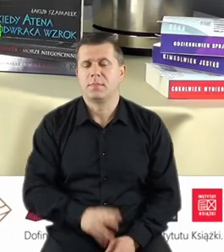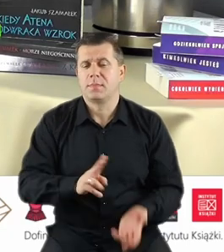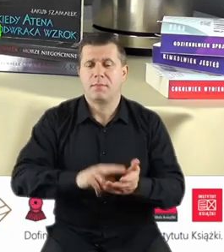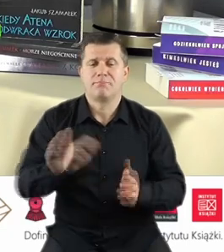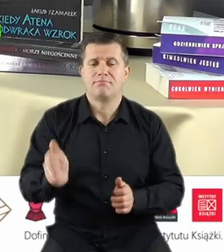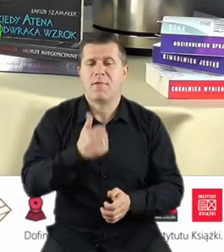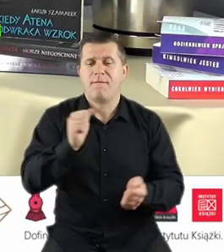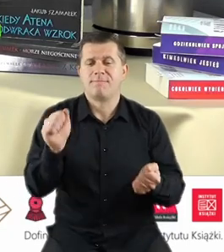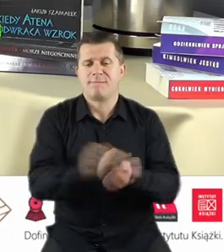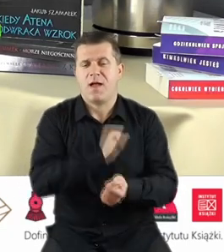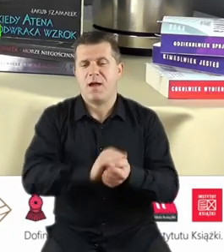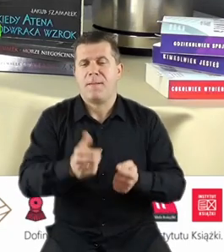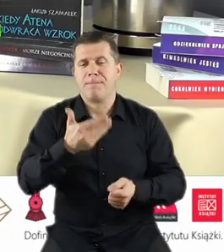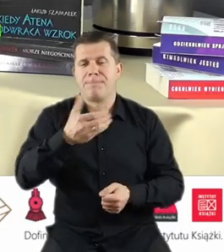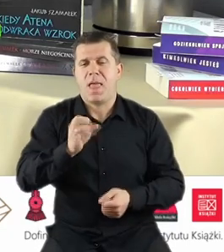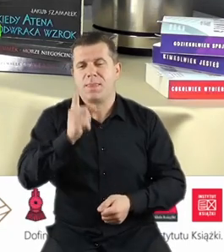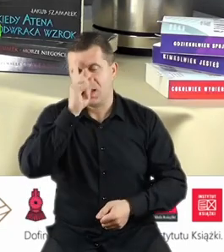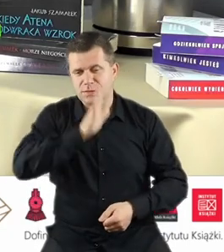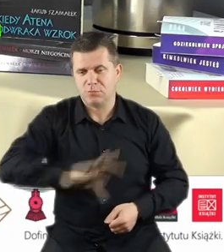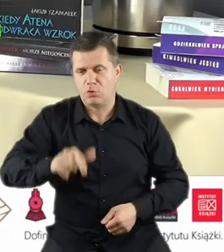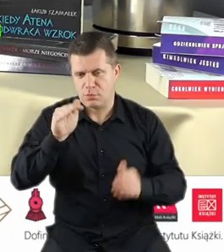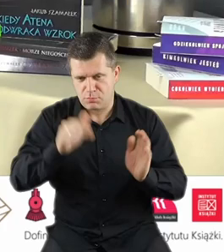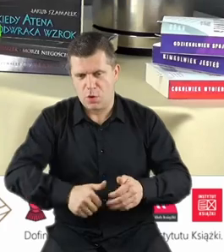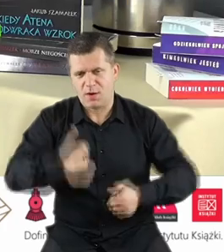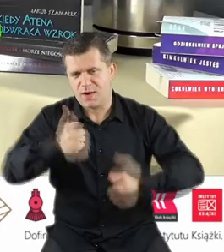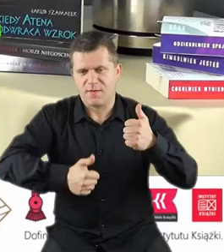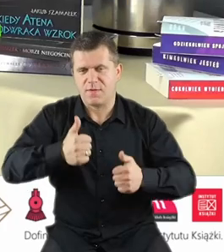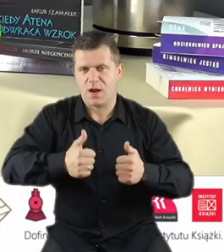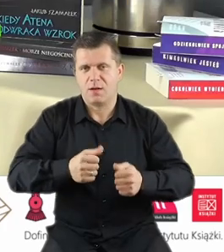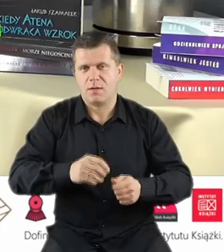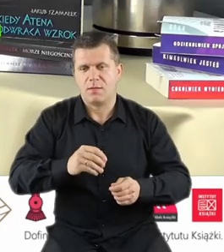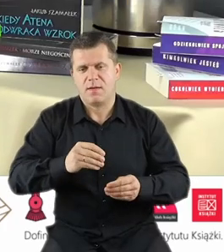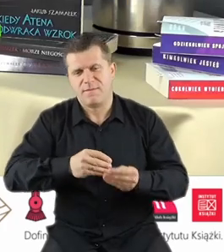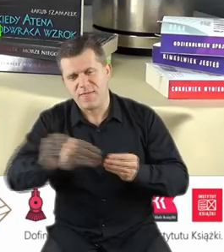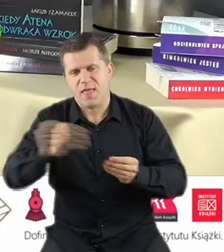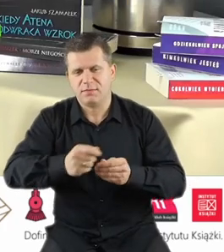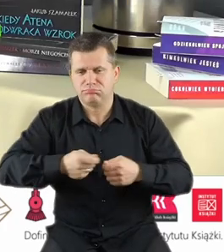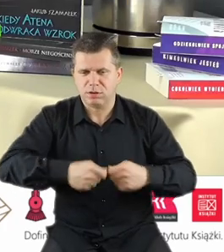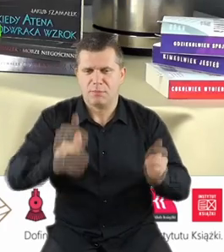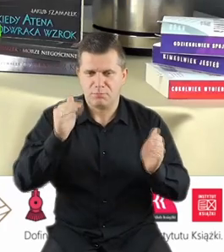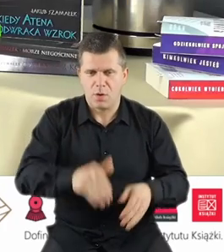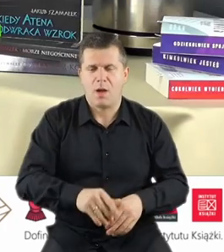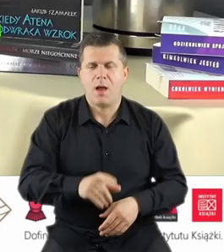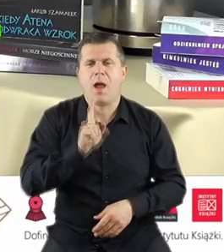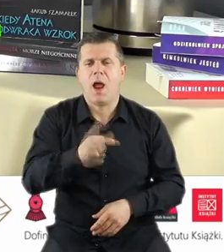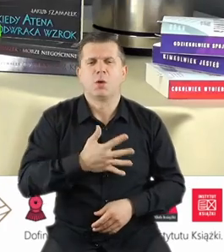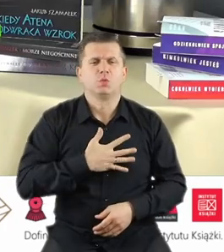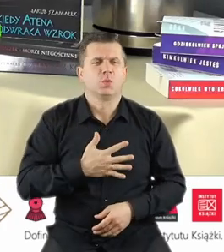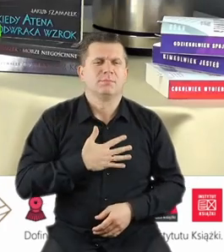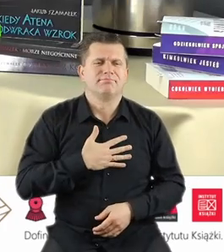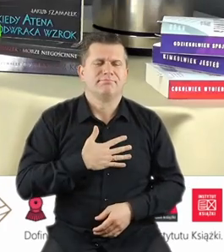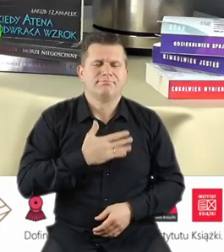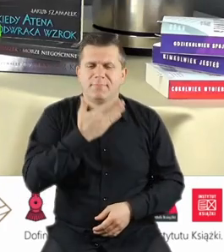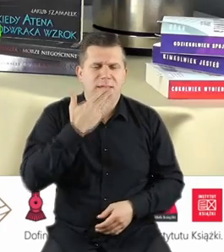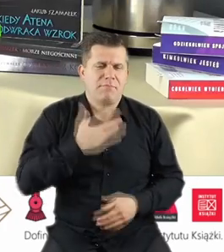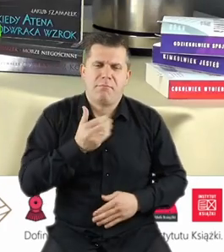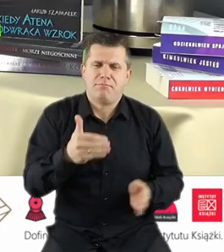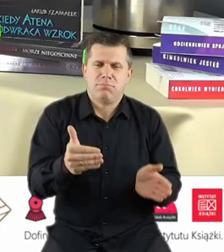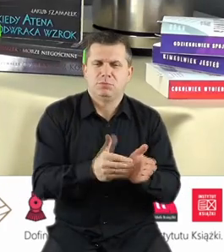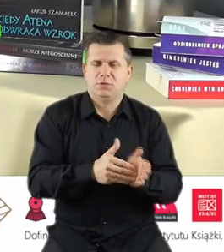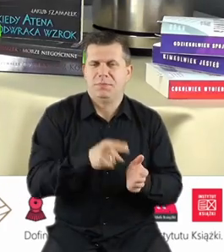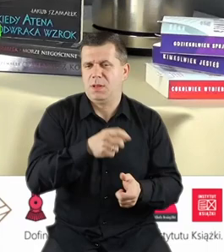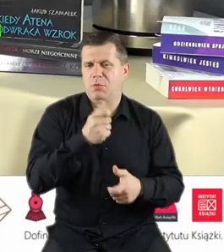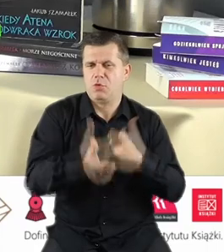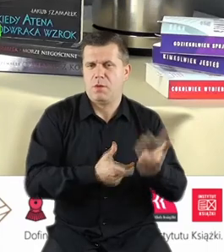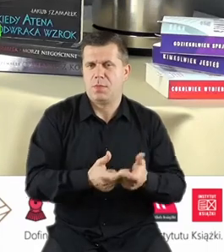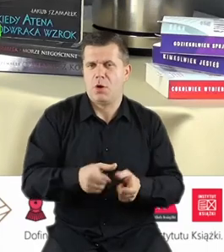na mediach społecznościowych działał, to pewnie by się dało z tego ukręcić więcej, ale to mnie w ogóle nie ciągnie. Też wydaje mi się, że jest takie ryzyko, że osoby, które są